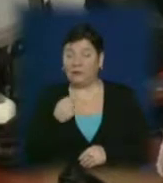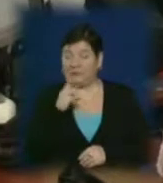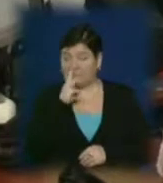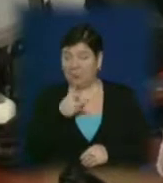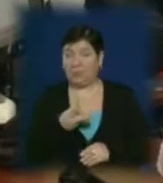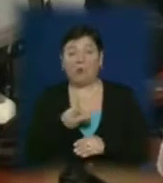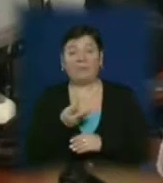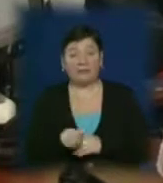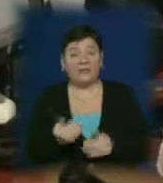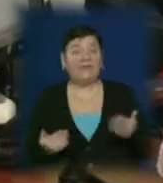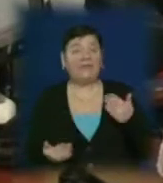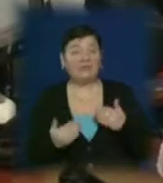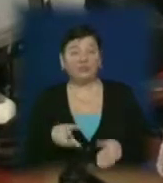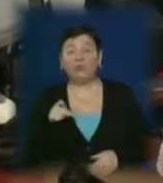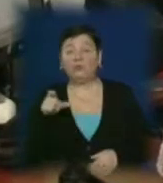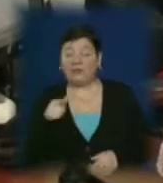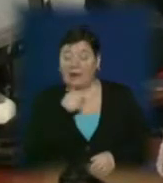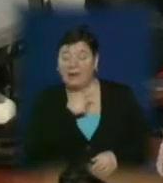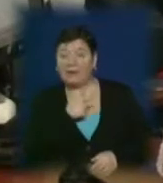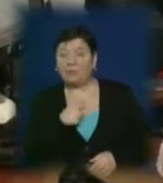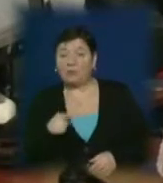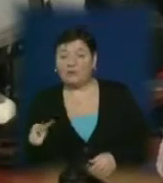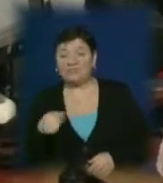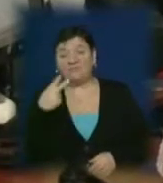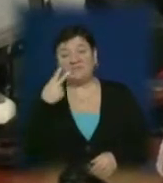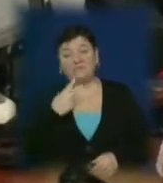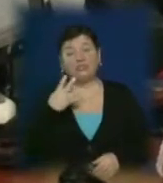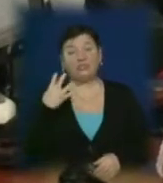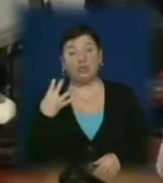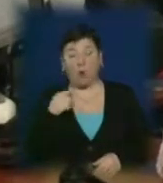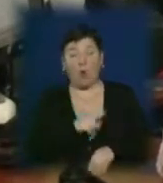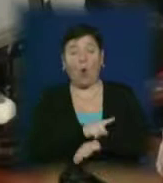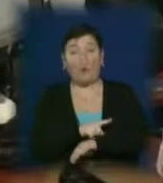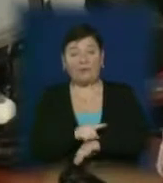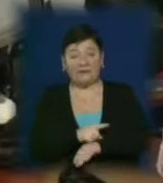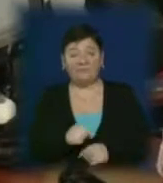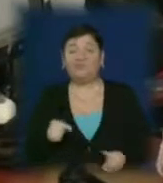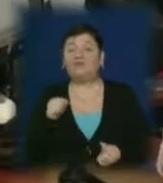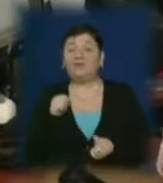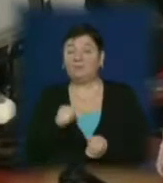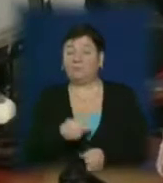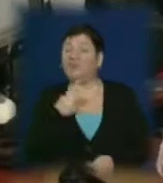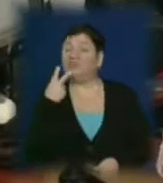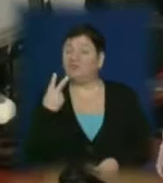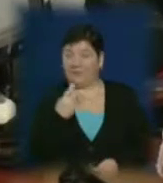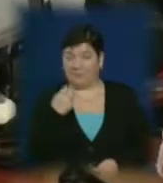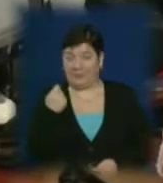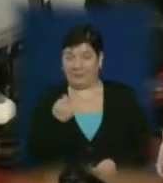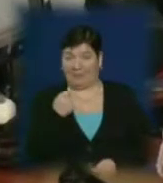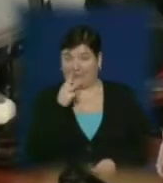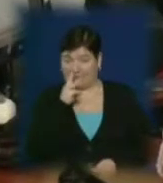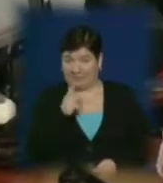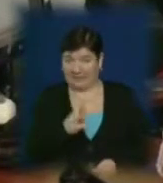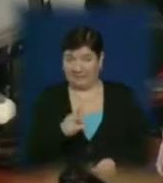Якщо ж людина хоче, щоб було на протязі 24 годин, то відповідно 2 мінімальні зарплати. Ну і